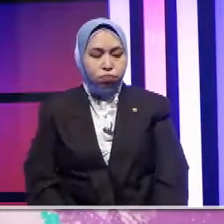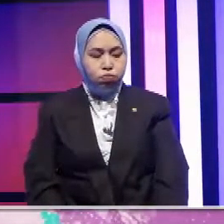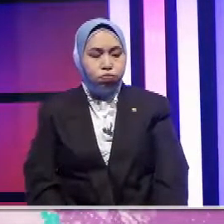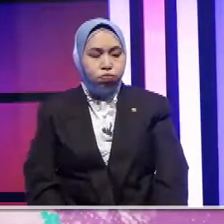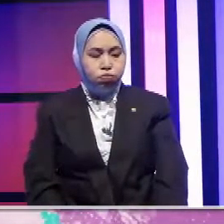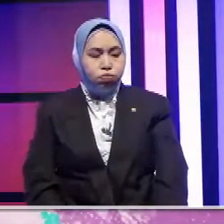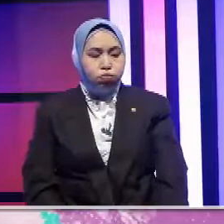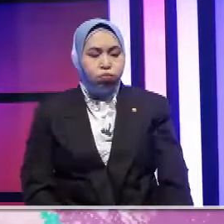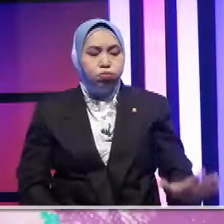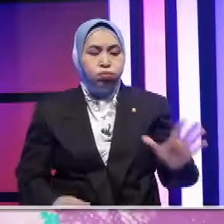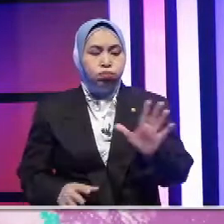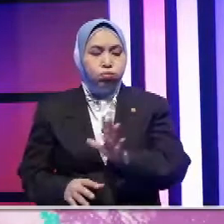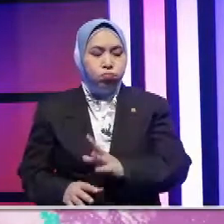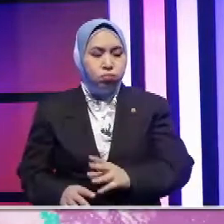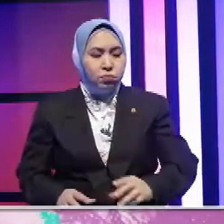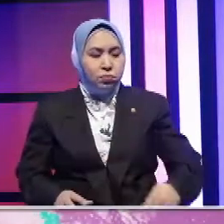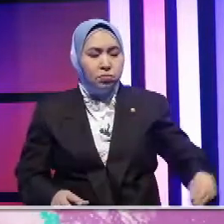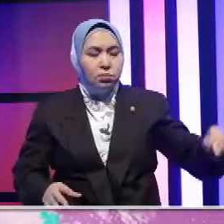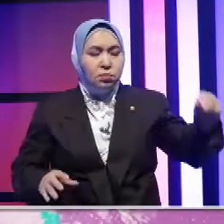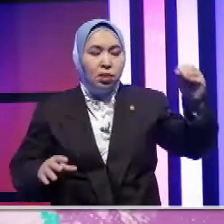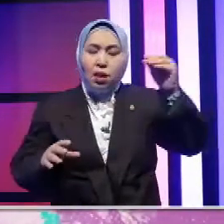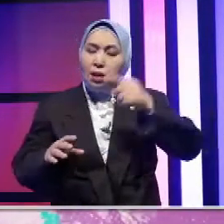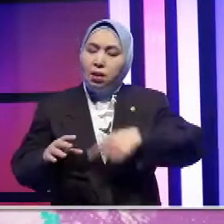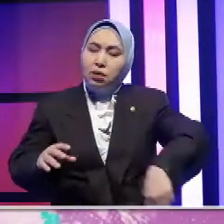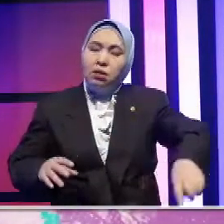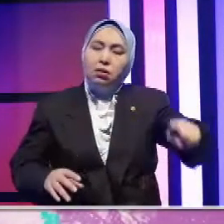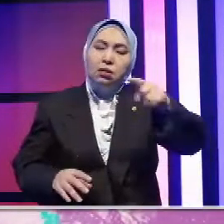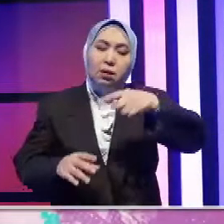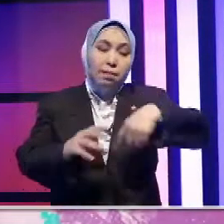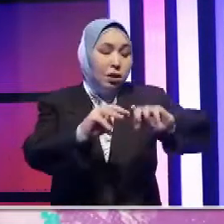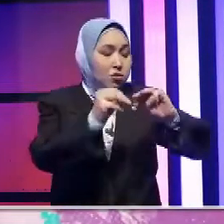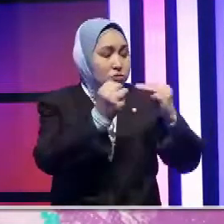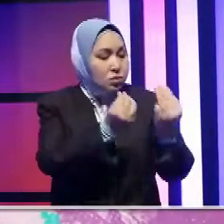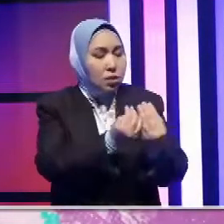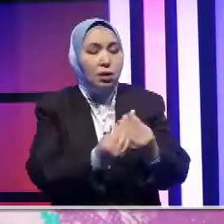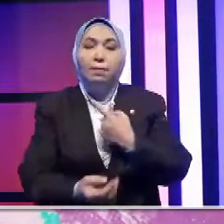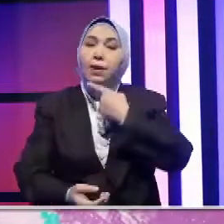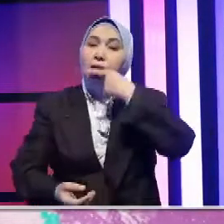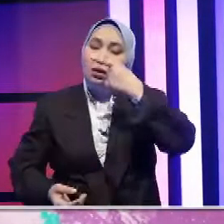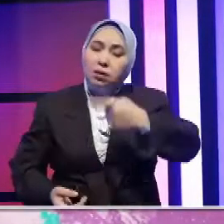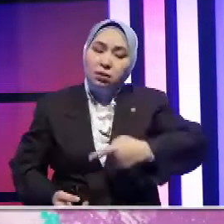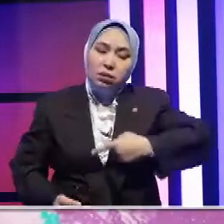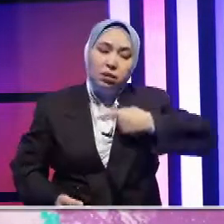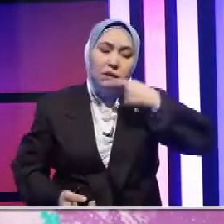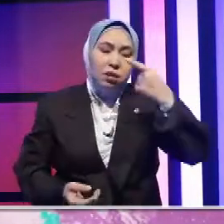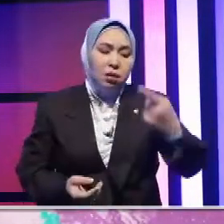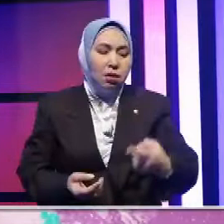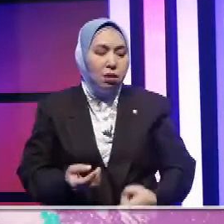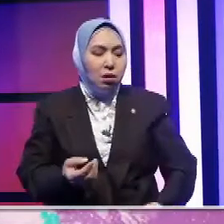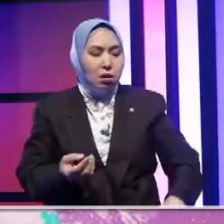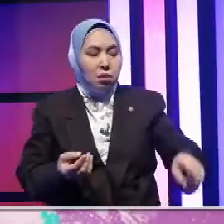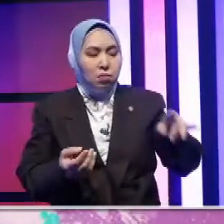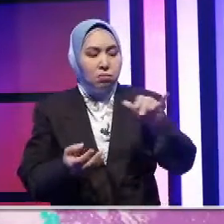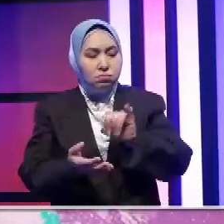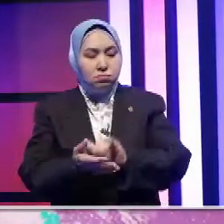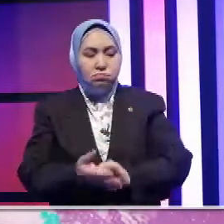أم يقولون افترى على الله كذبا،